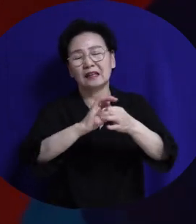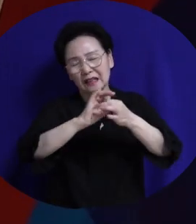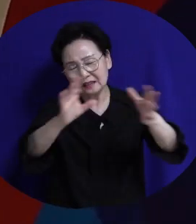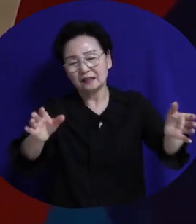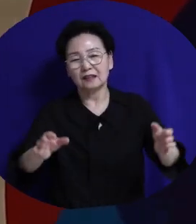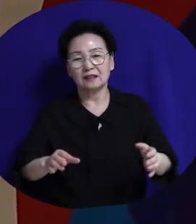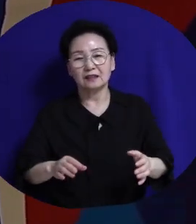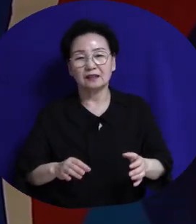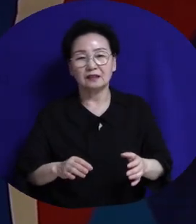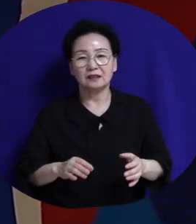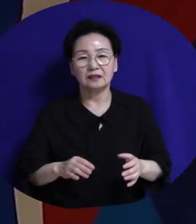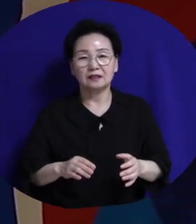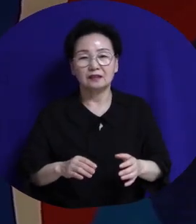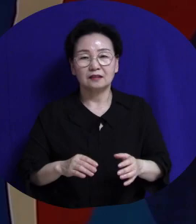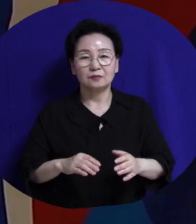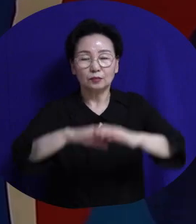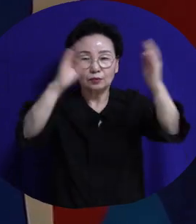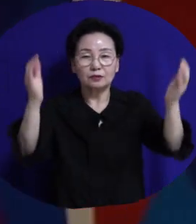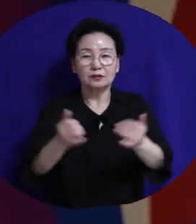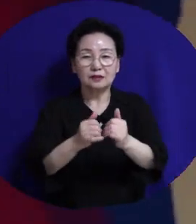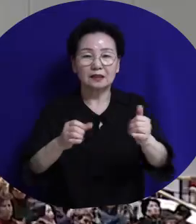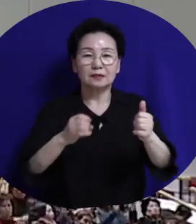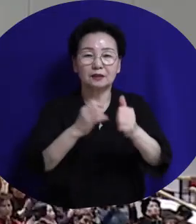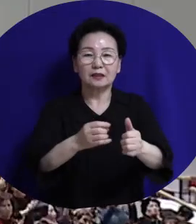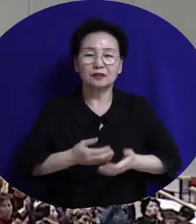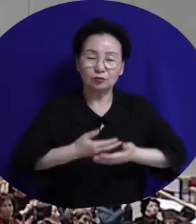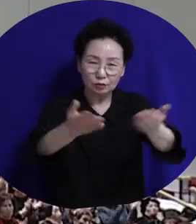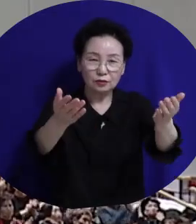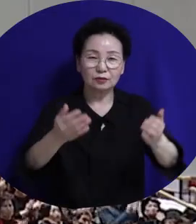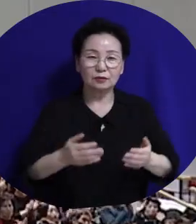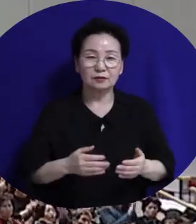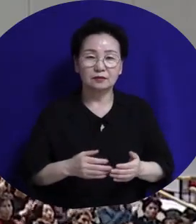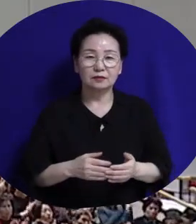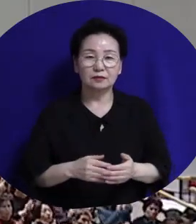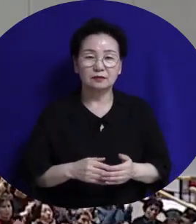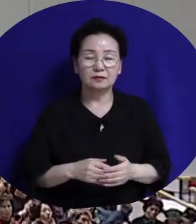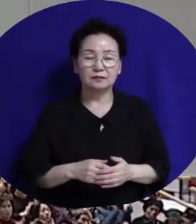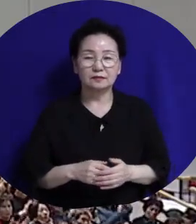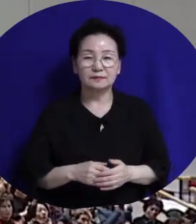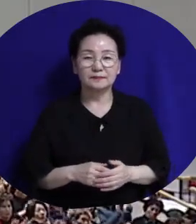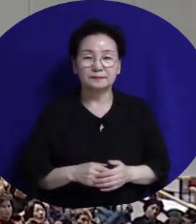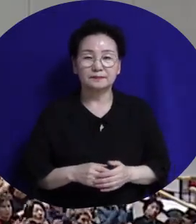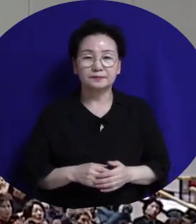전도사만 NO! 모든 자에게 준 걸 믿으면 벌써 모든 자에게 다 줬다는 겁니다.